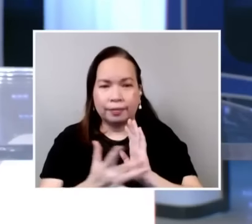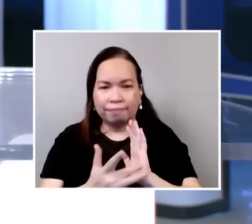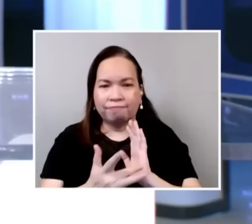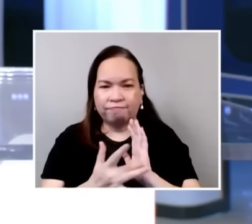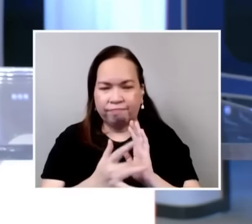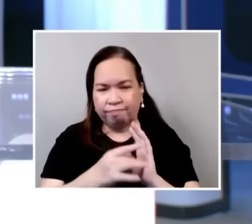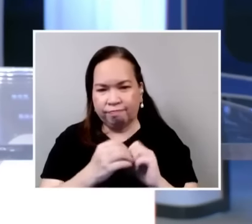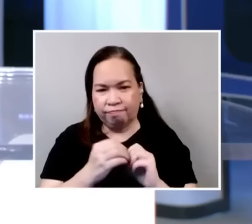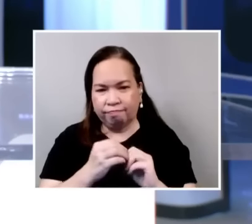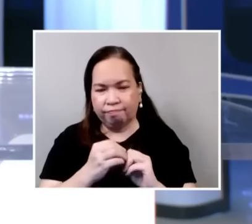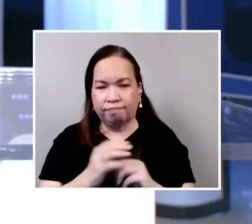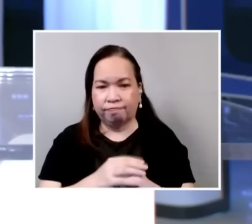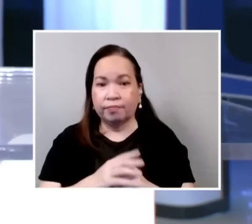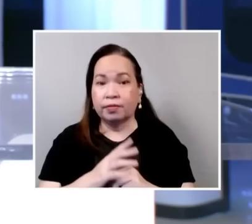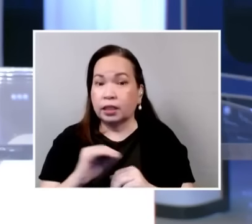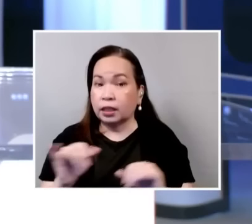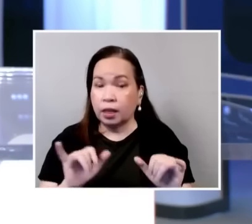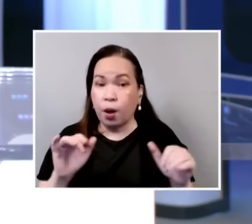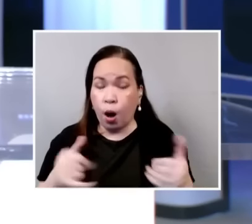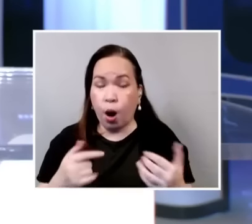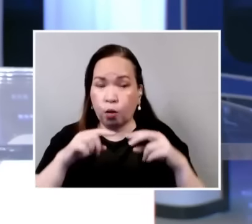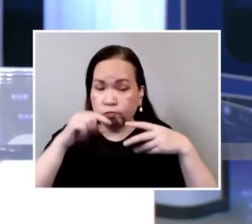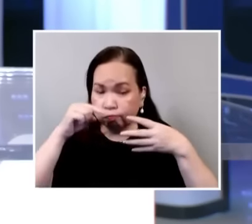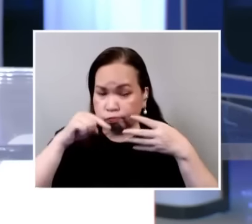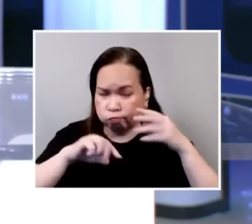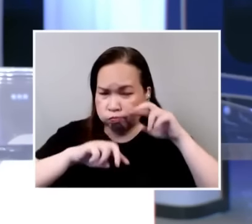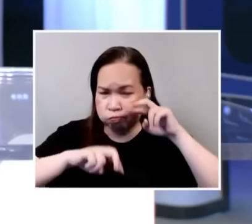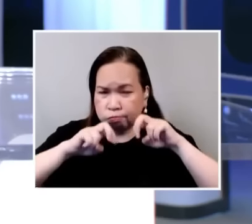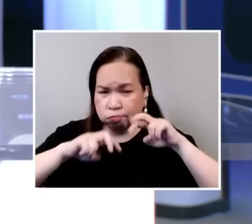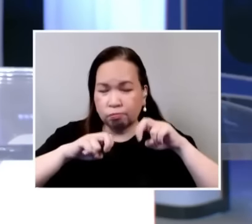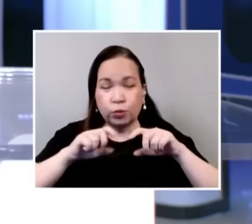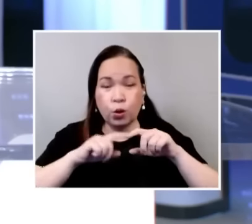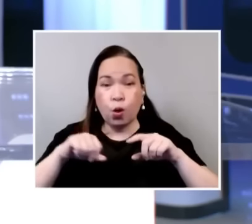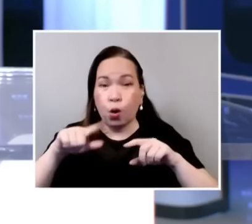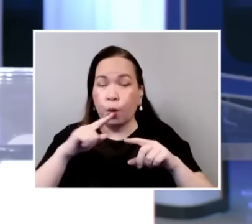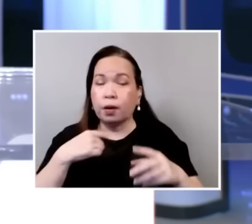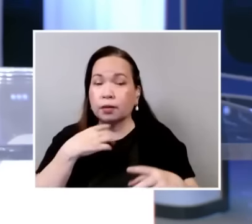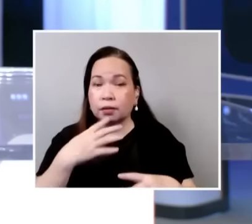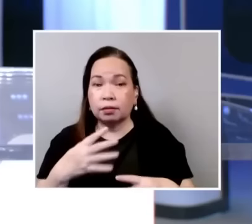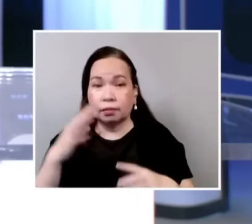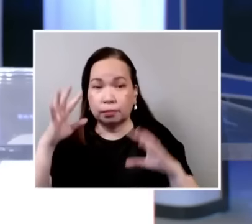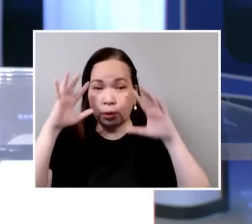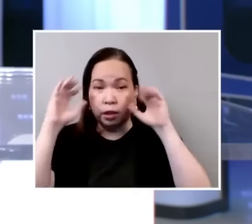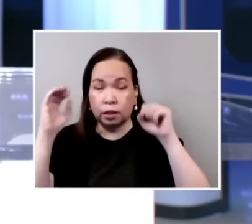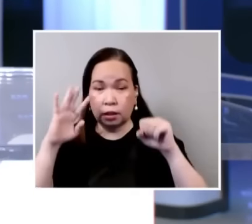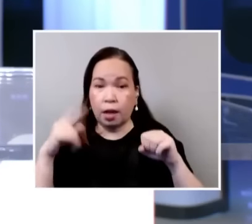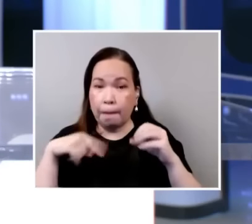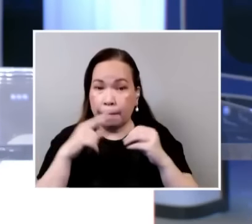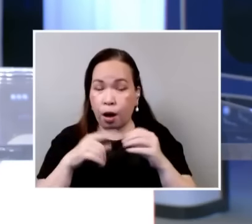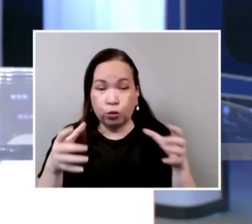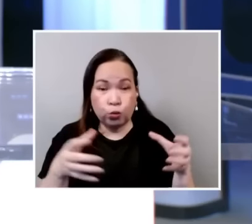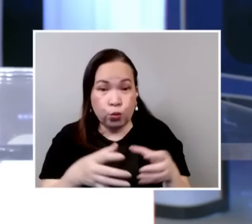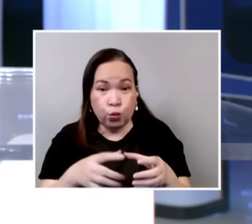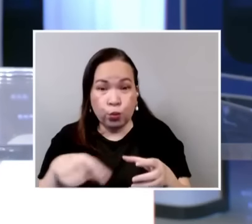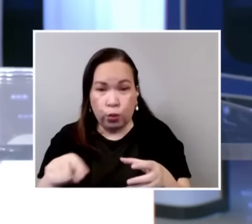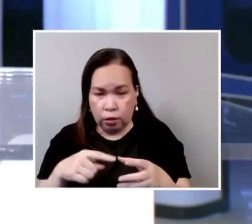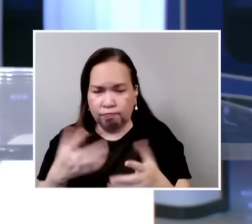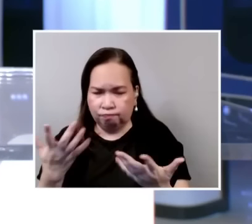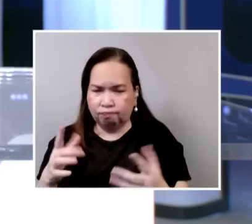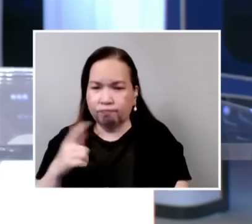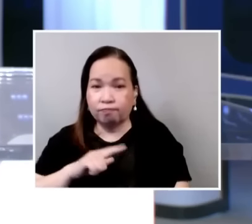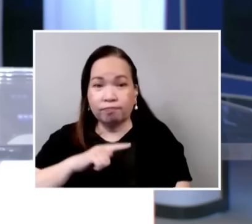digitalization. At upang himayin ang mga nabanggit ng Pangulo kaugnay sa mga naturang sektor, alamin natin live